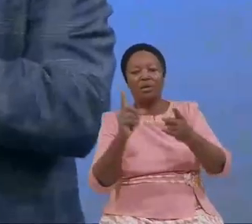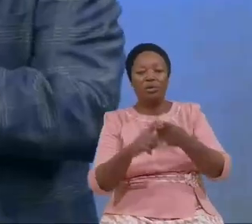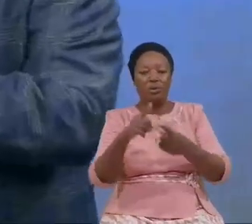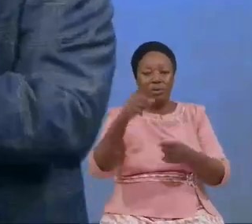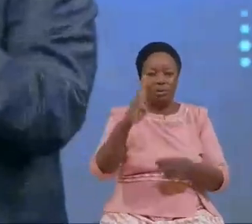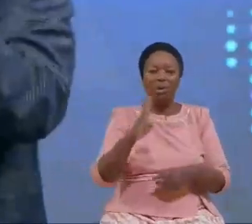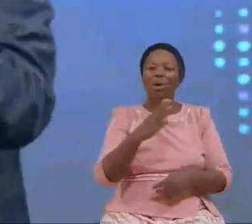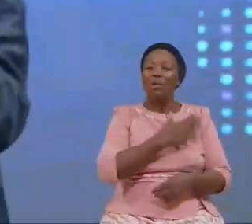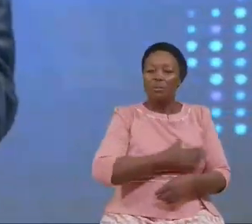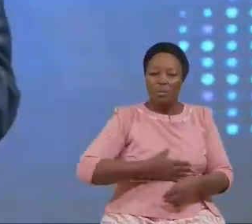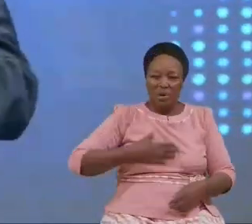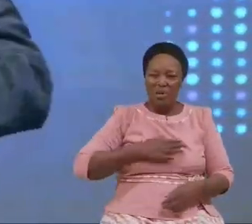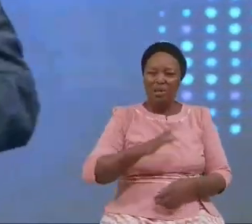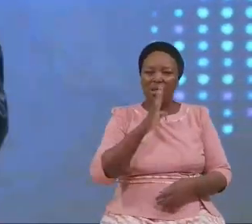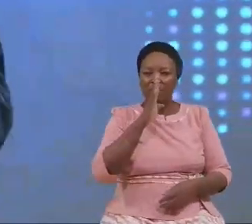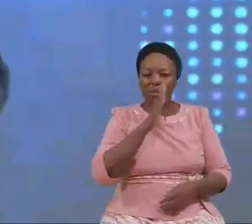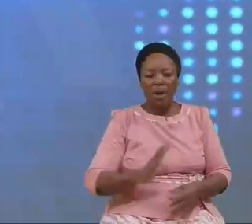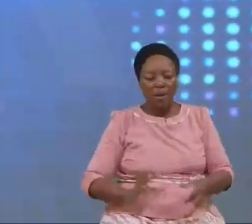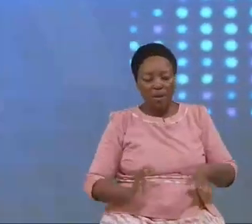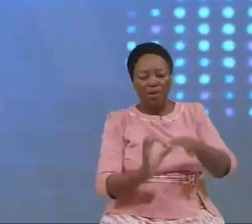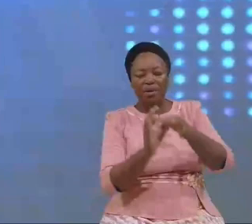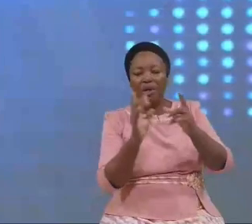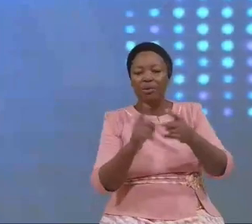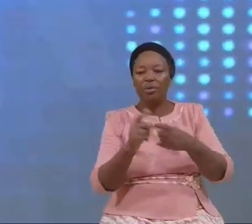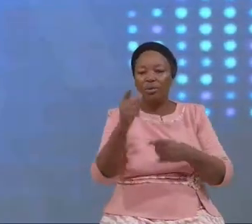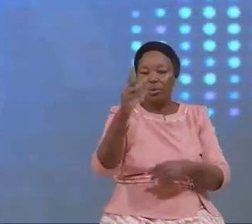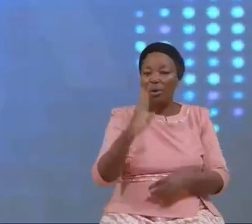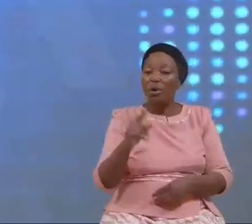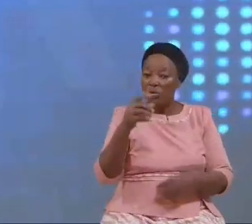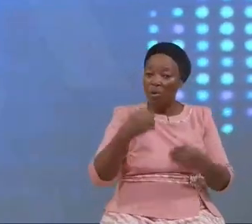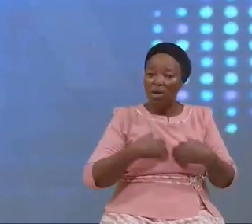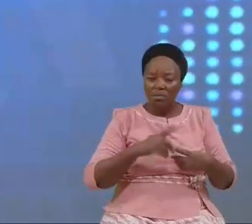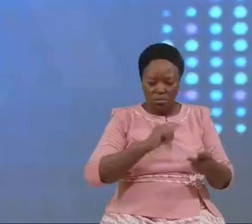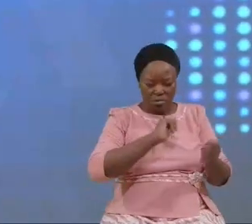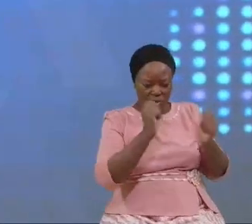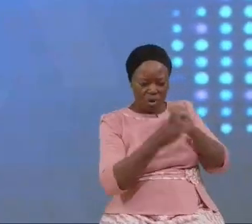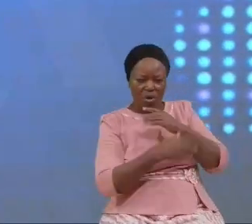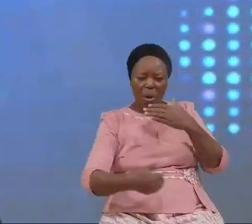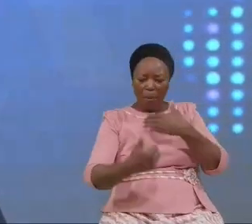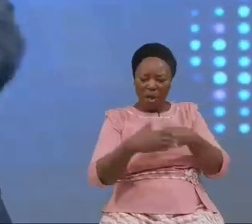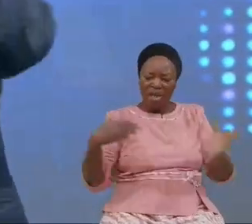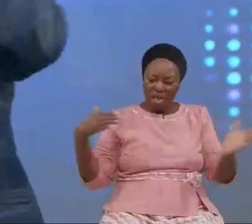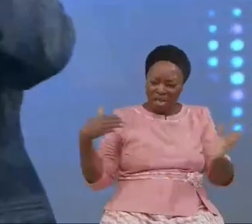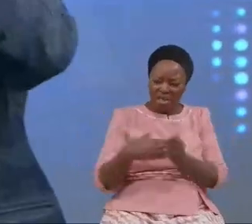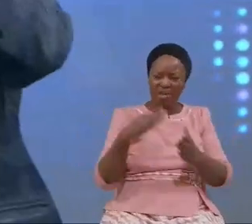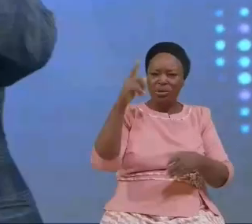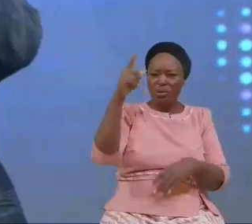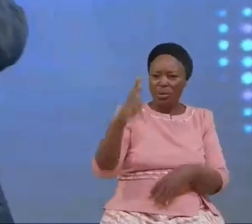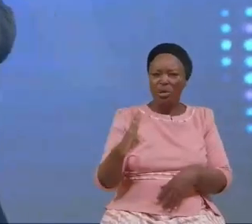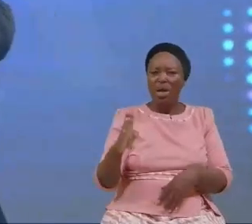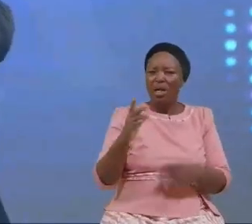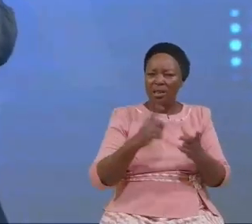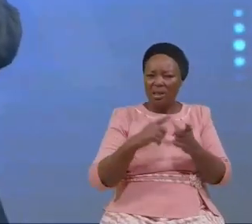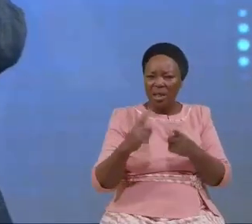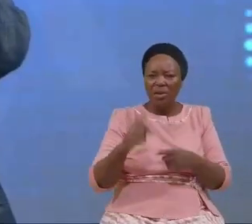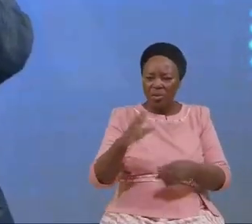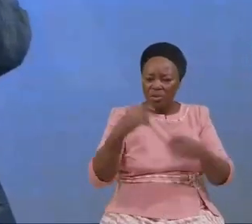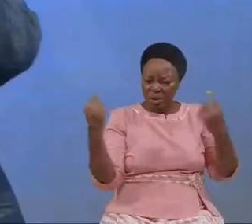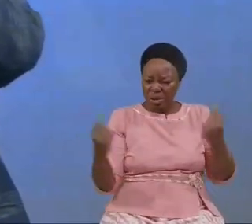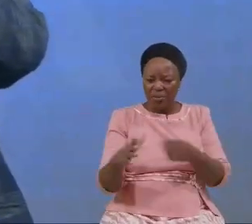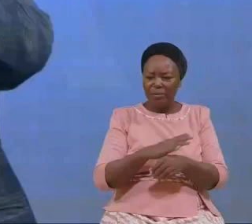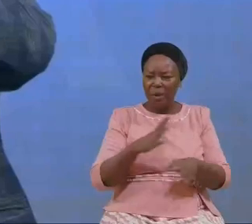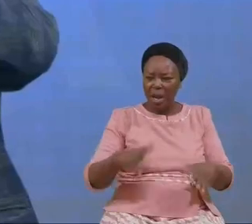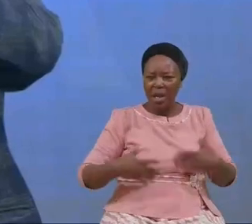réconciliés avec Dieu tu as tourné ton dos contre Dieu ta vie pécheresse